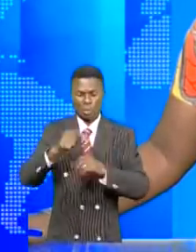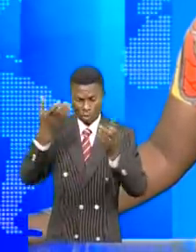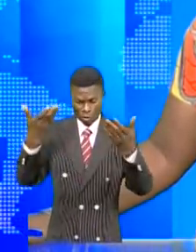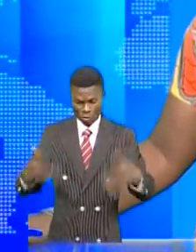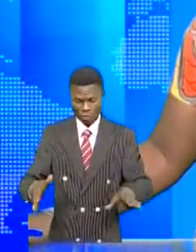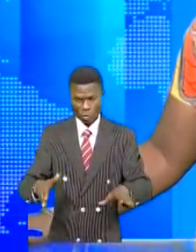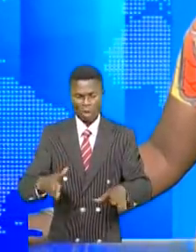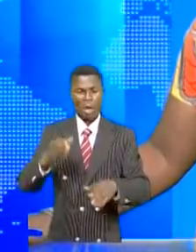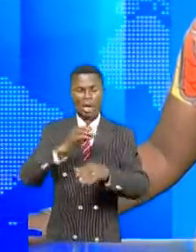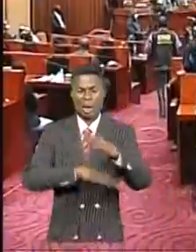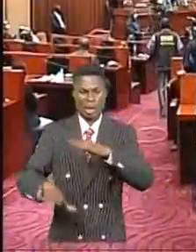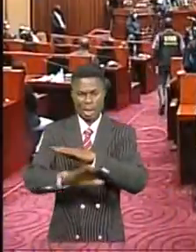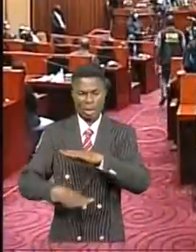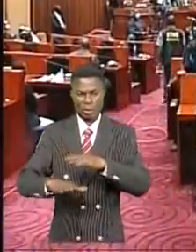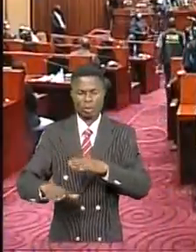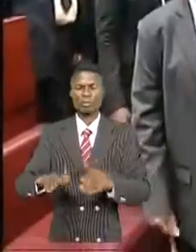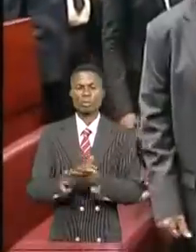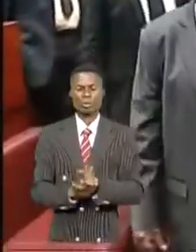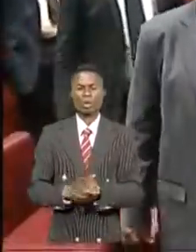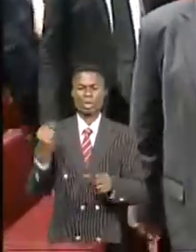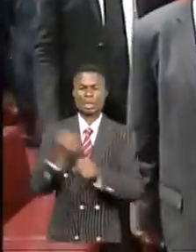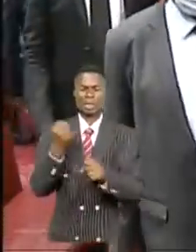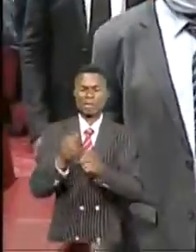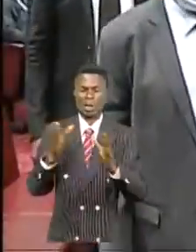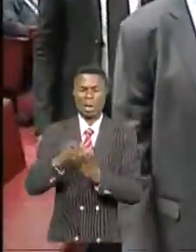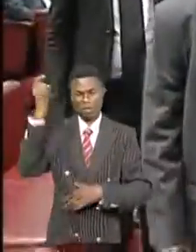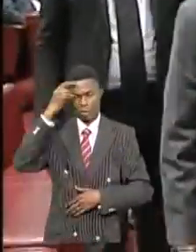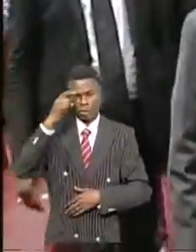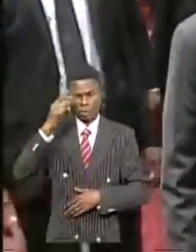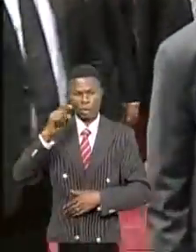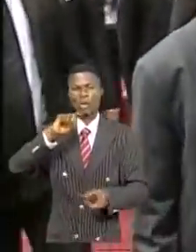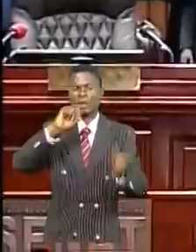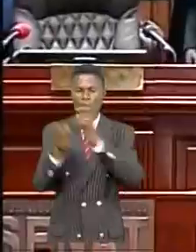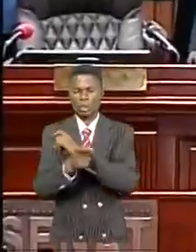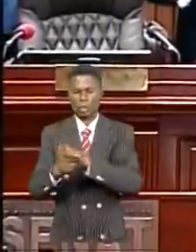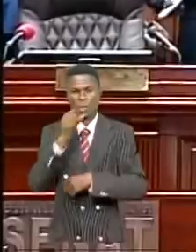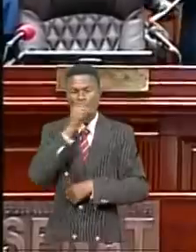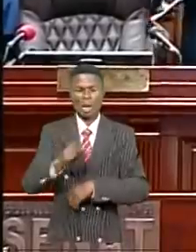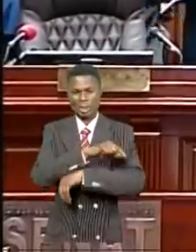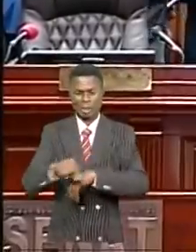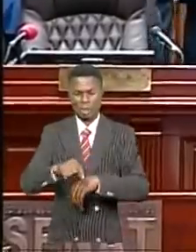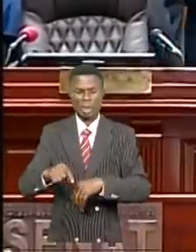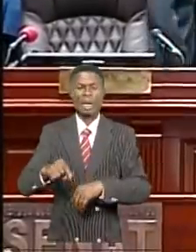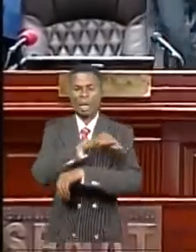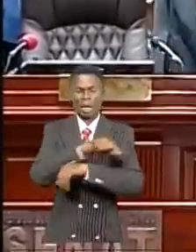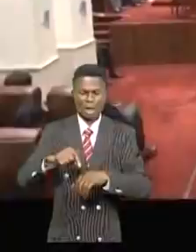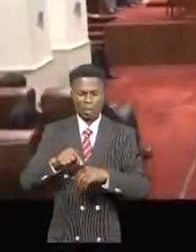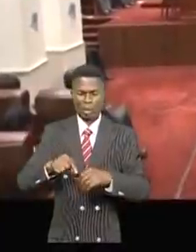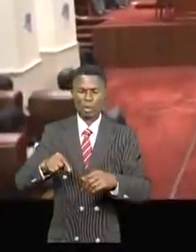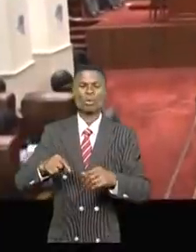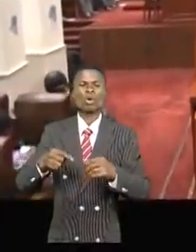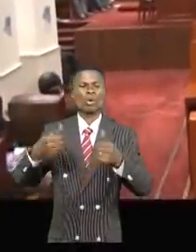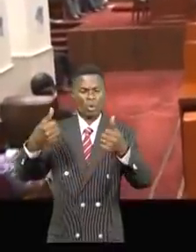Modeste Bahatilou-Kouibou. Conduit avec sagesse la transition entre l'ancien bureau et le bureau définitif au Sénat. Et